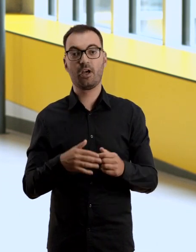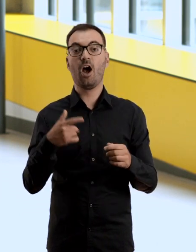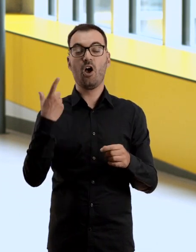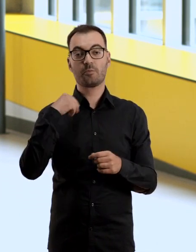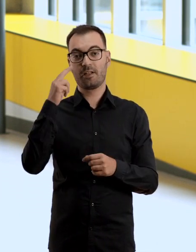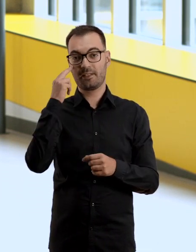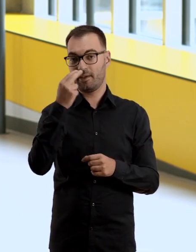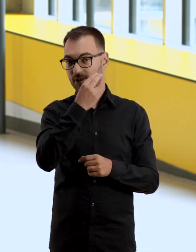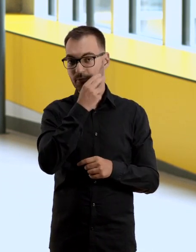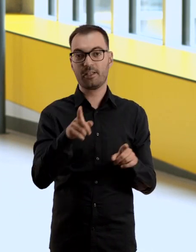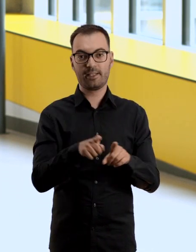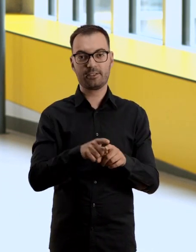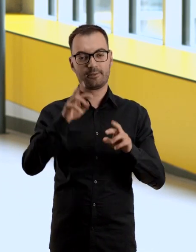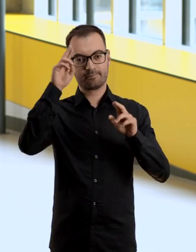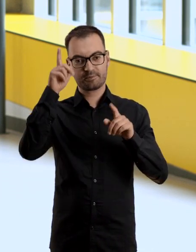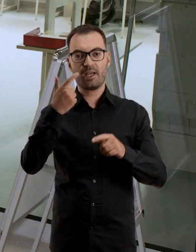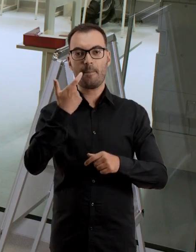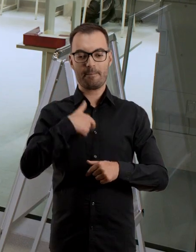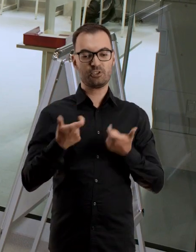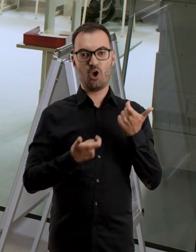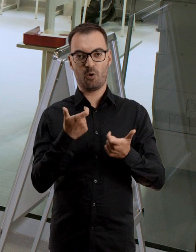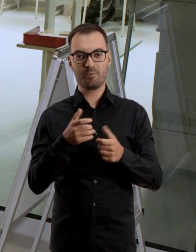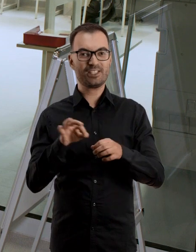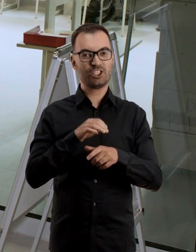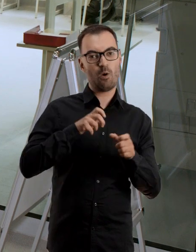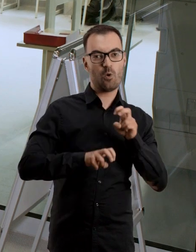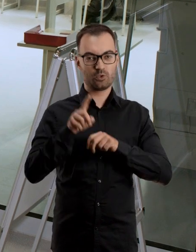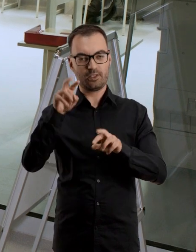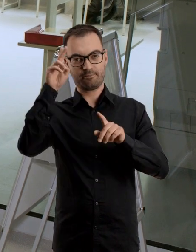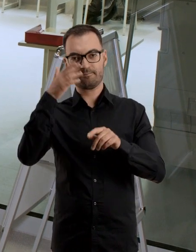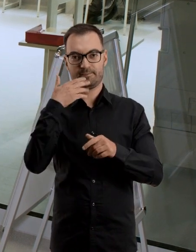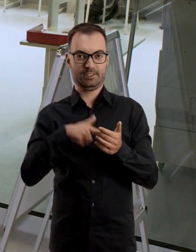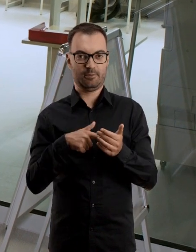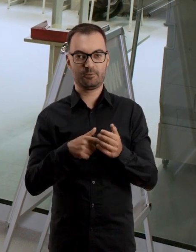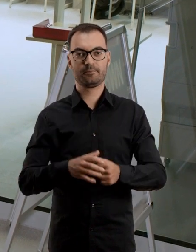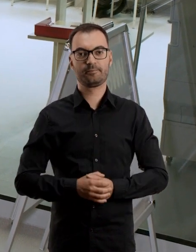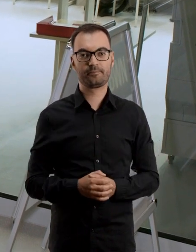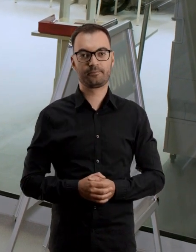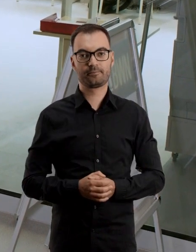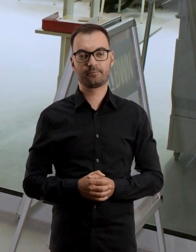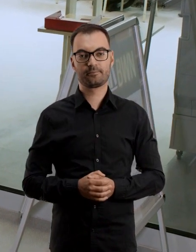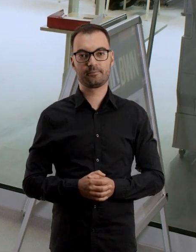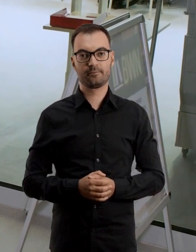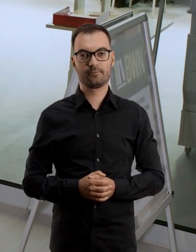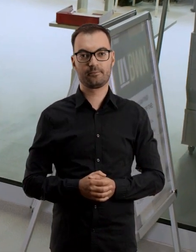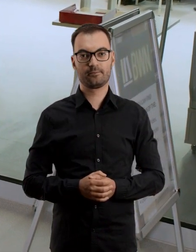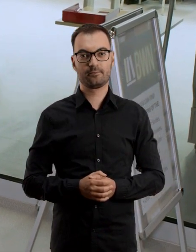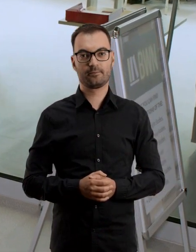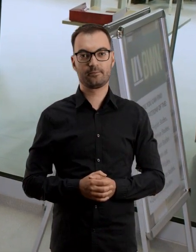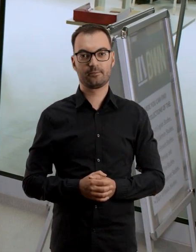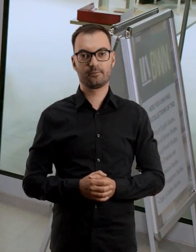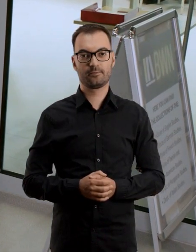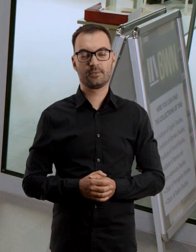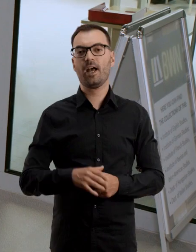osoba będzie mogła wyczuwać wszystkie ruchy naszego ciała. Aleksandra jako przewodnik i Oliwia przechodzą przez drzwi. Unikajmy takich